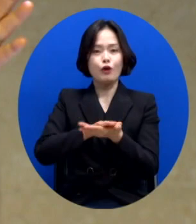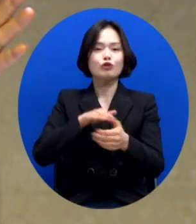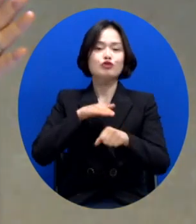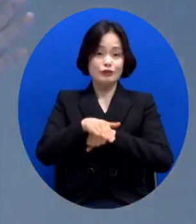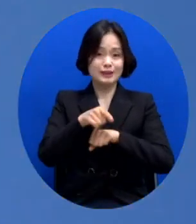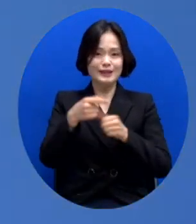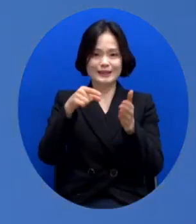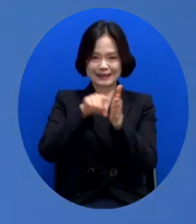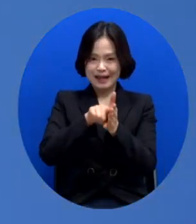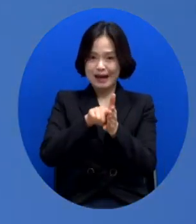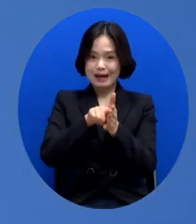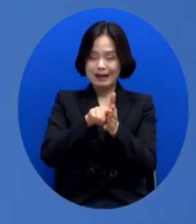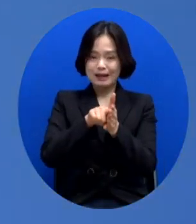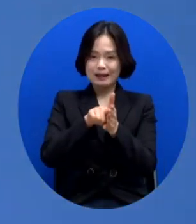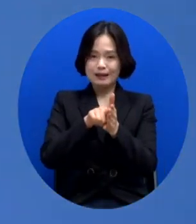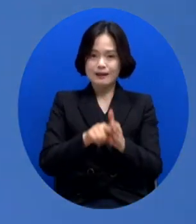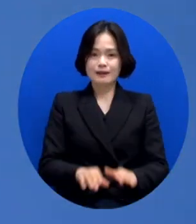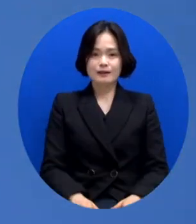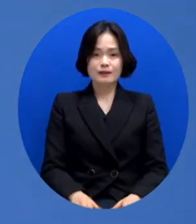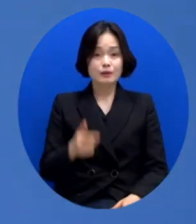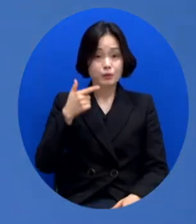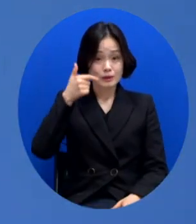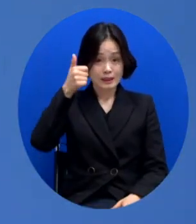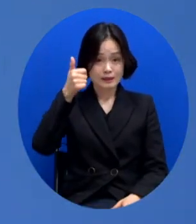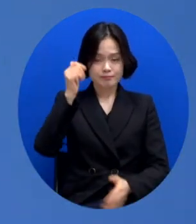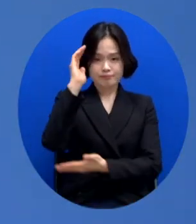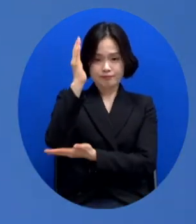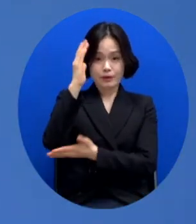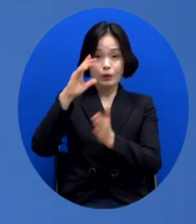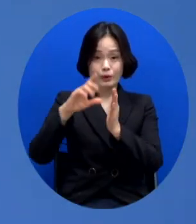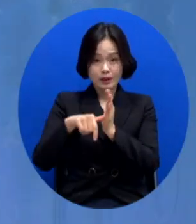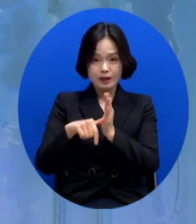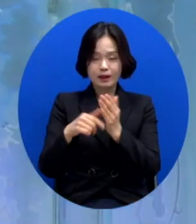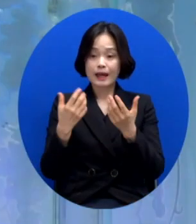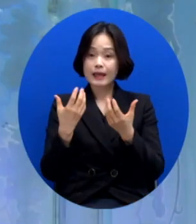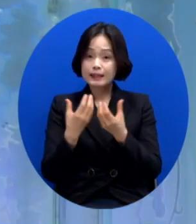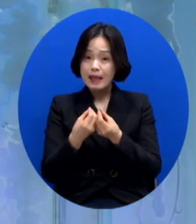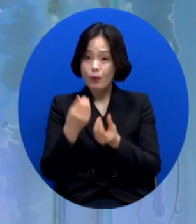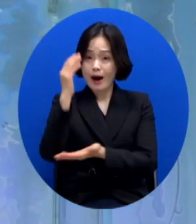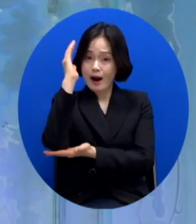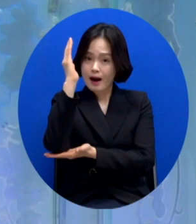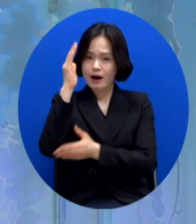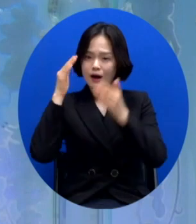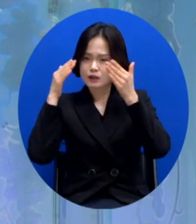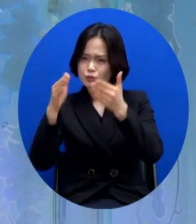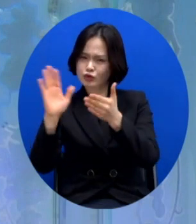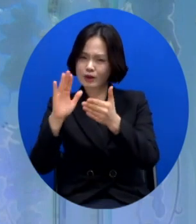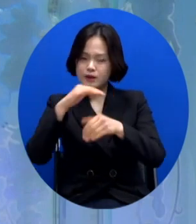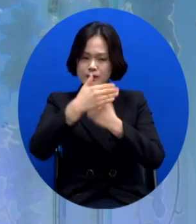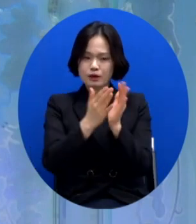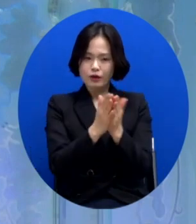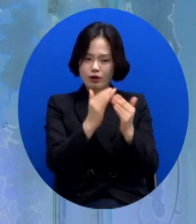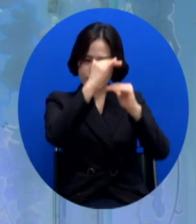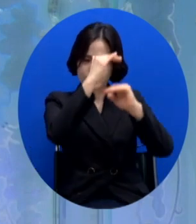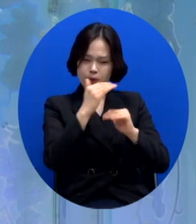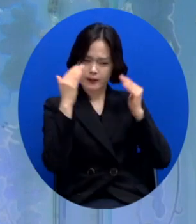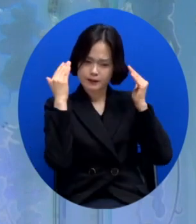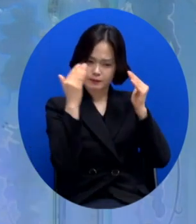시나 김 목사는 설교를 준비할 때 되고 예화를 최소화하고 성경 내용의 집중했습니다